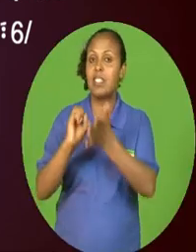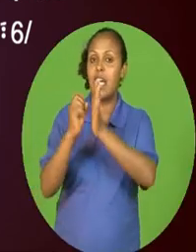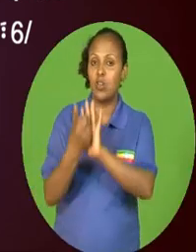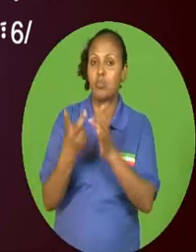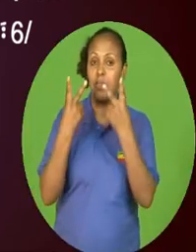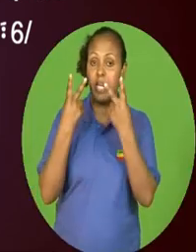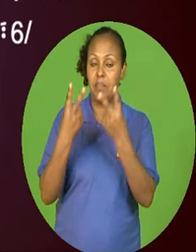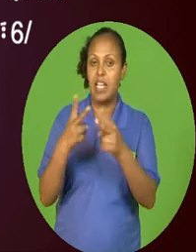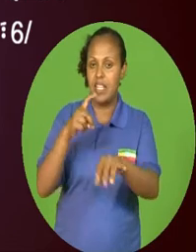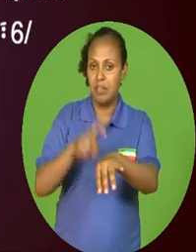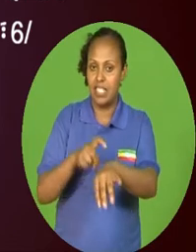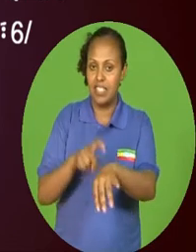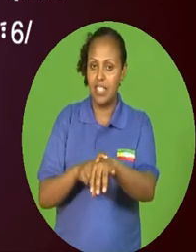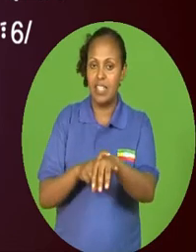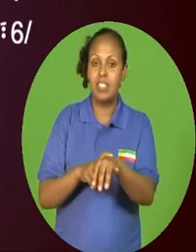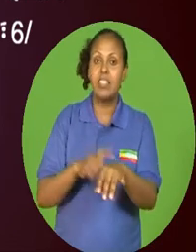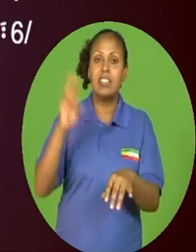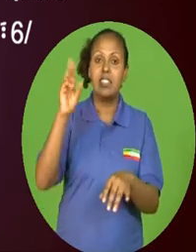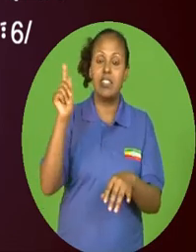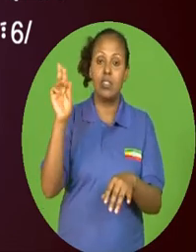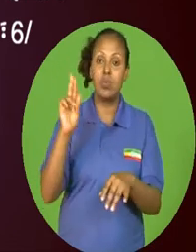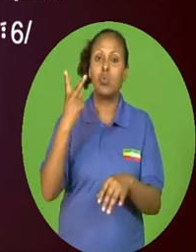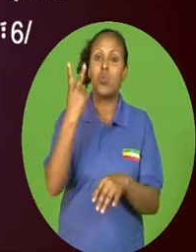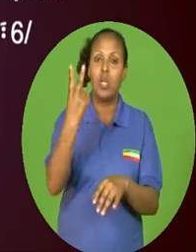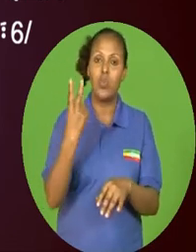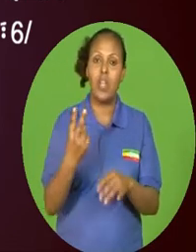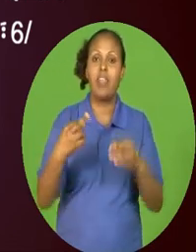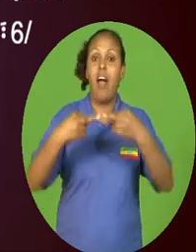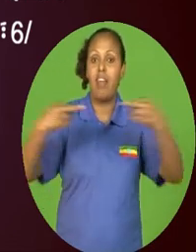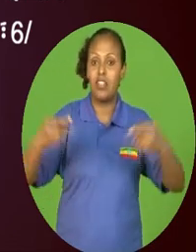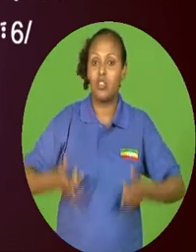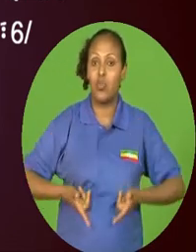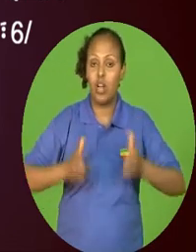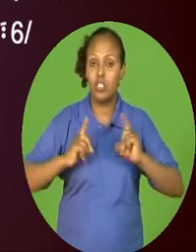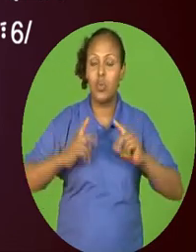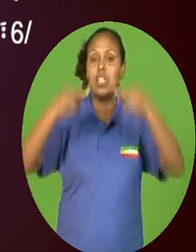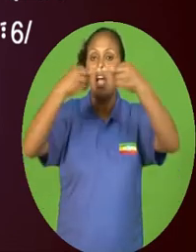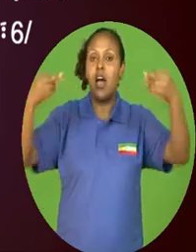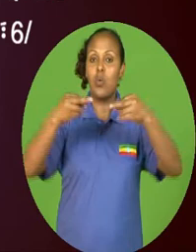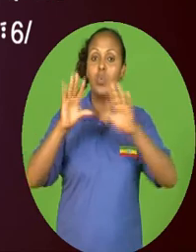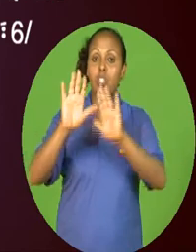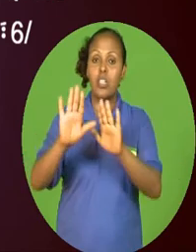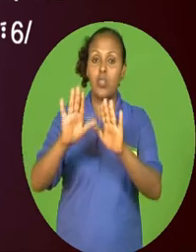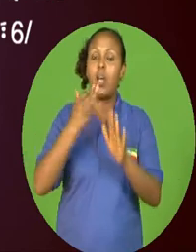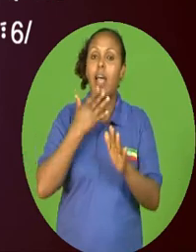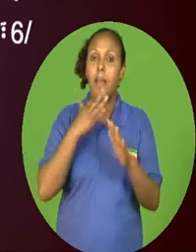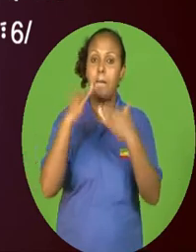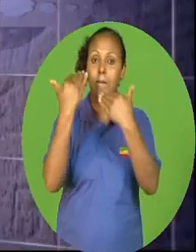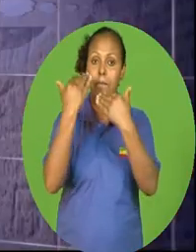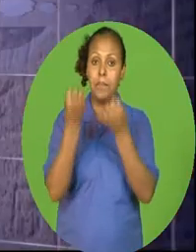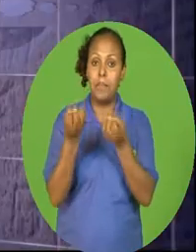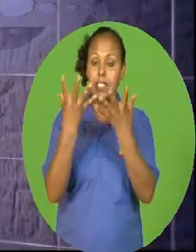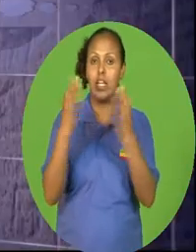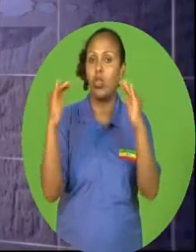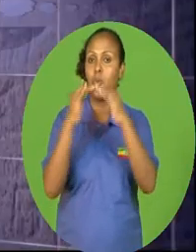እነዚህ ምሳሌዎች በምንመለከትበት ጊዜ ስንኞቹ ሁለት ሁለት ሐረጋት ሲኖራቸው የሐረጎቻቸው ቀለም